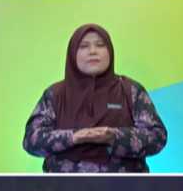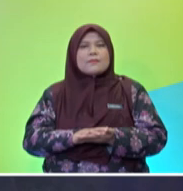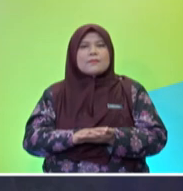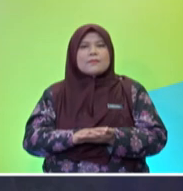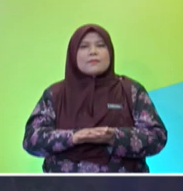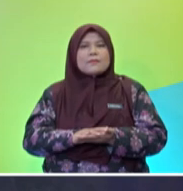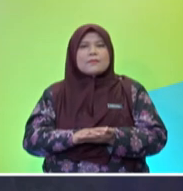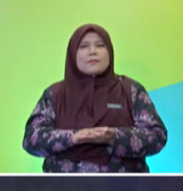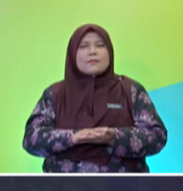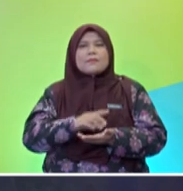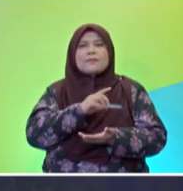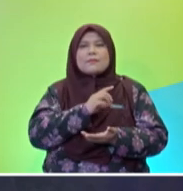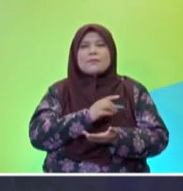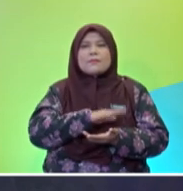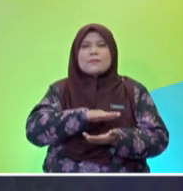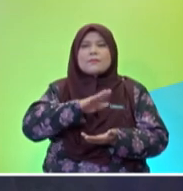akan